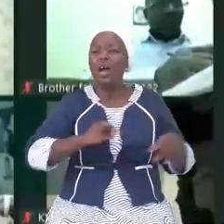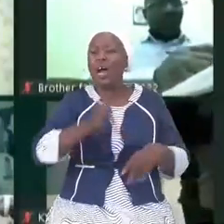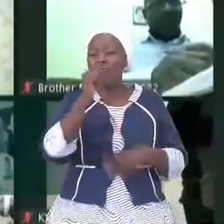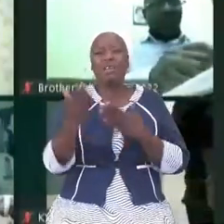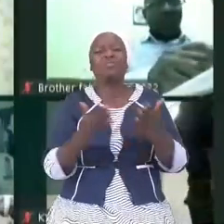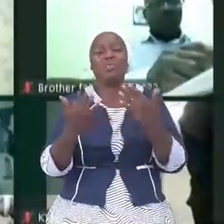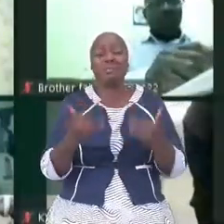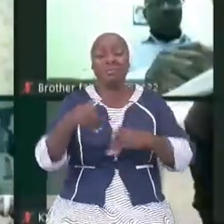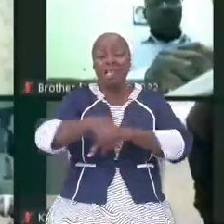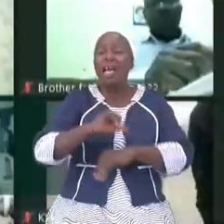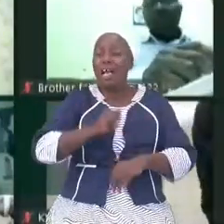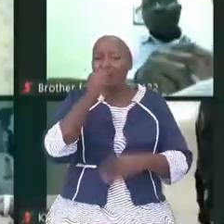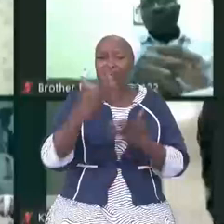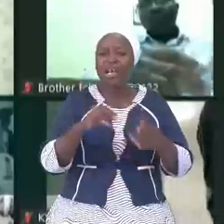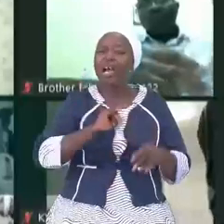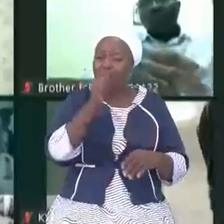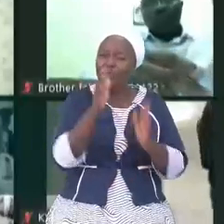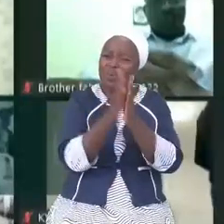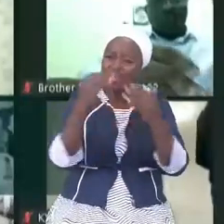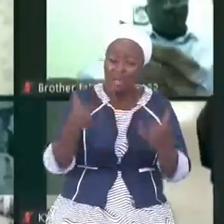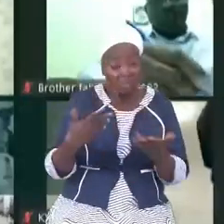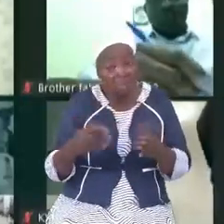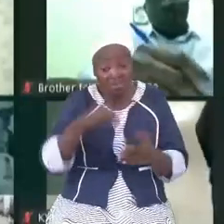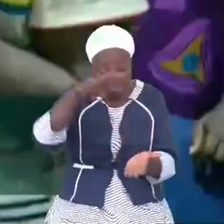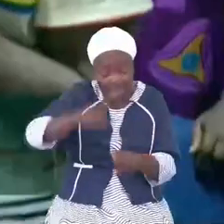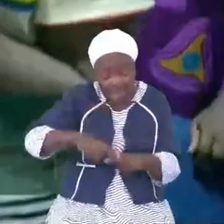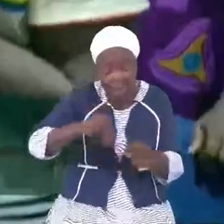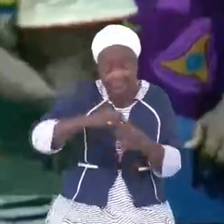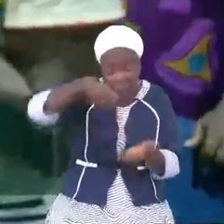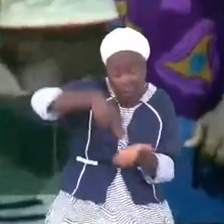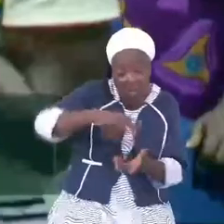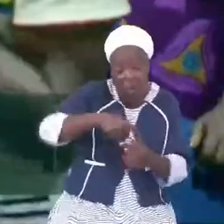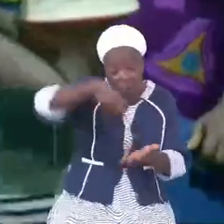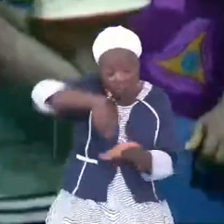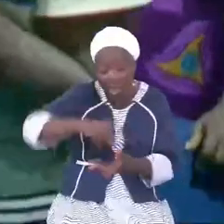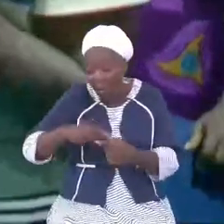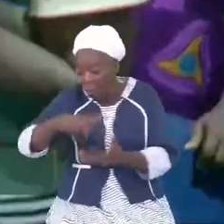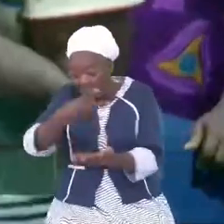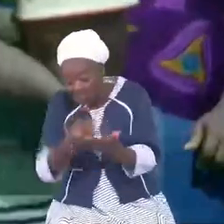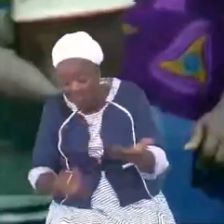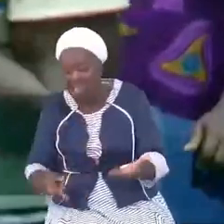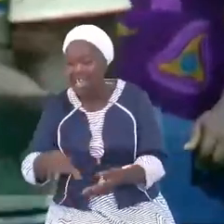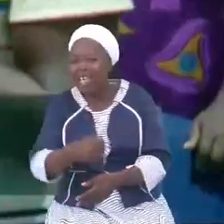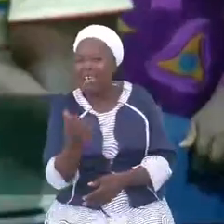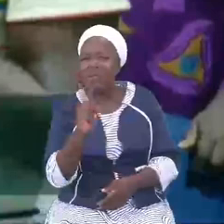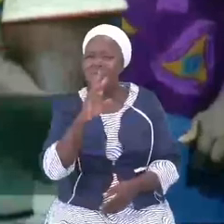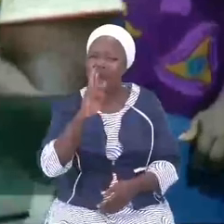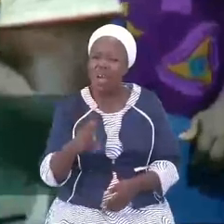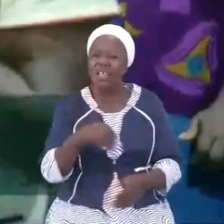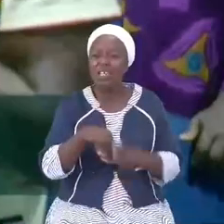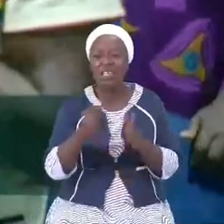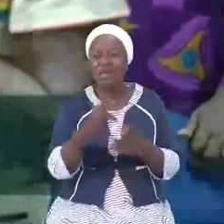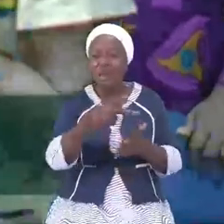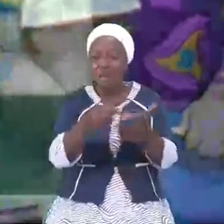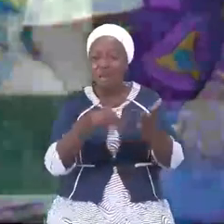maintenant. Que tu sois assis, que tu sois debout, ou bien tu es couché, n'importe où tu es, dans n'importe quelle part du